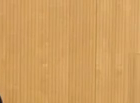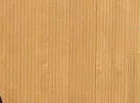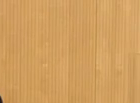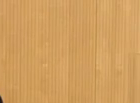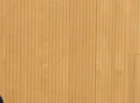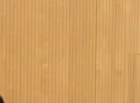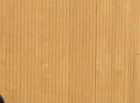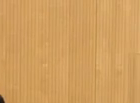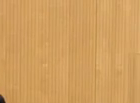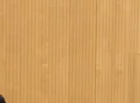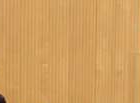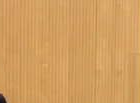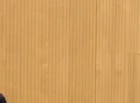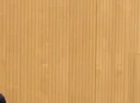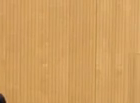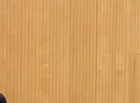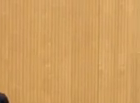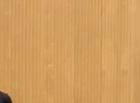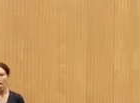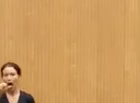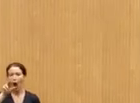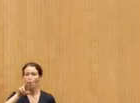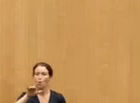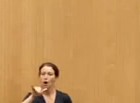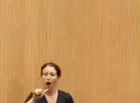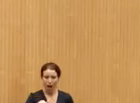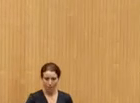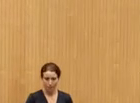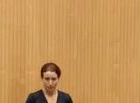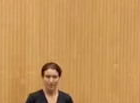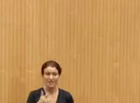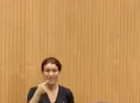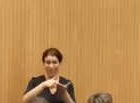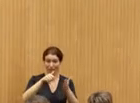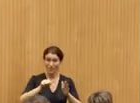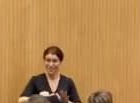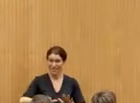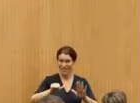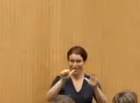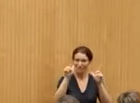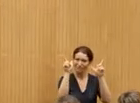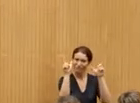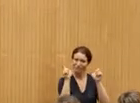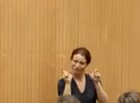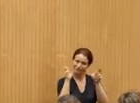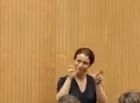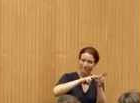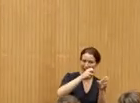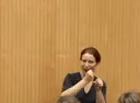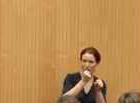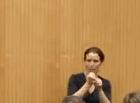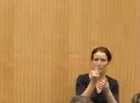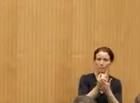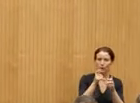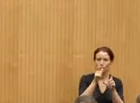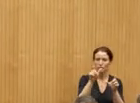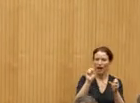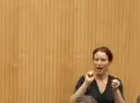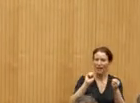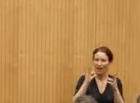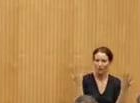Guten Tag, mein Name ist Laura Schwörer. Seit 2016 arbeite ich als Bildungsfachkraft am Institut für